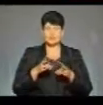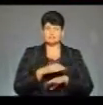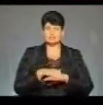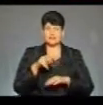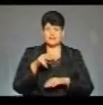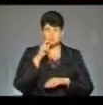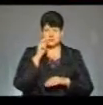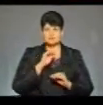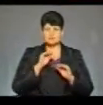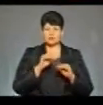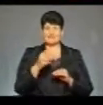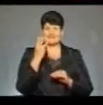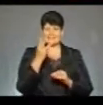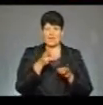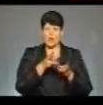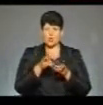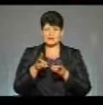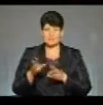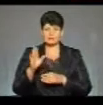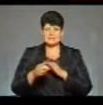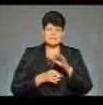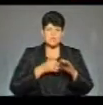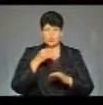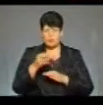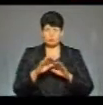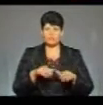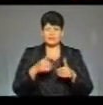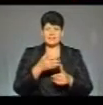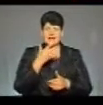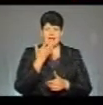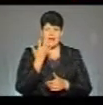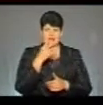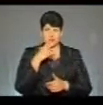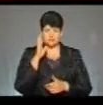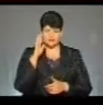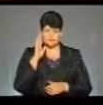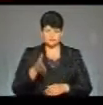Тернополі встановлюють 3 котли, які цілодобово подаватимуть гарячу воду.